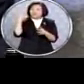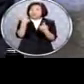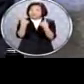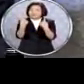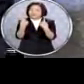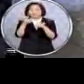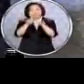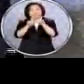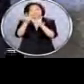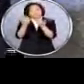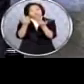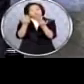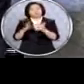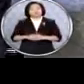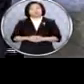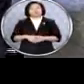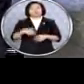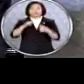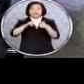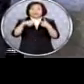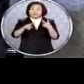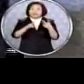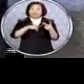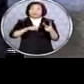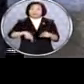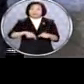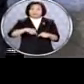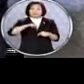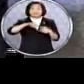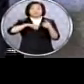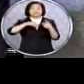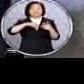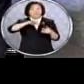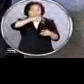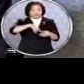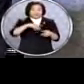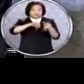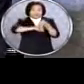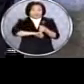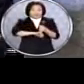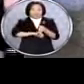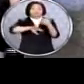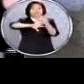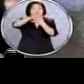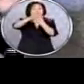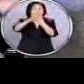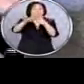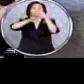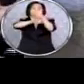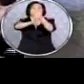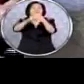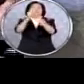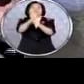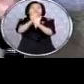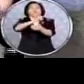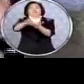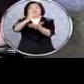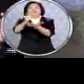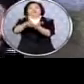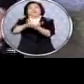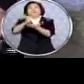相差不多。还有海外，台湾接单海外生产这个增加最快的时间就是民进党执政那8年，